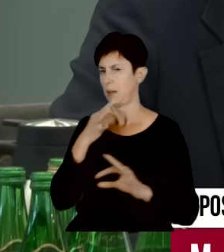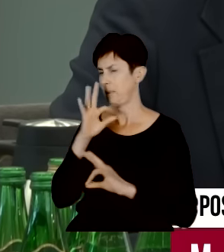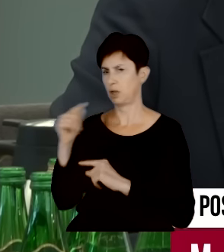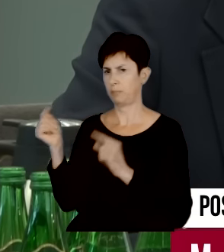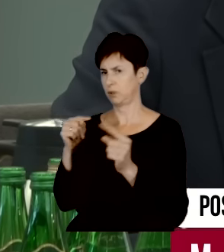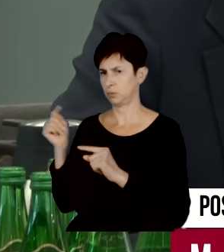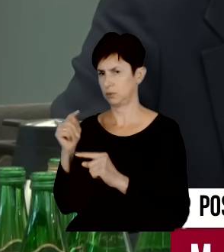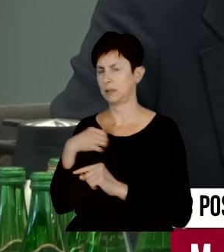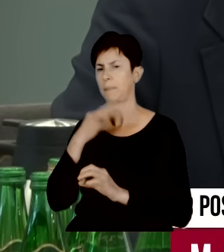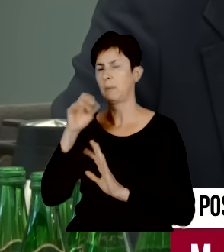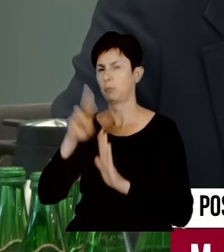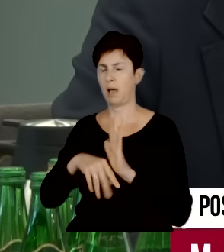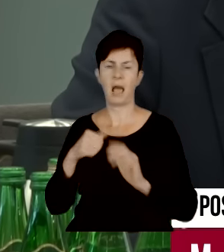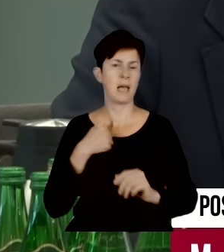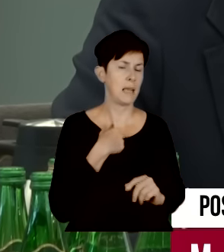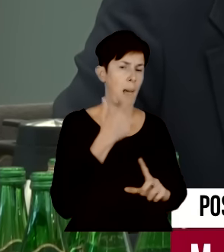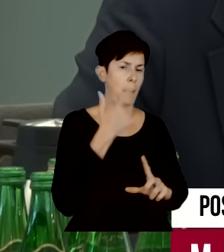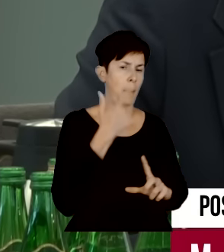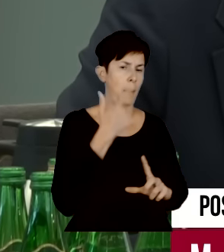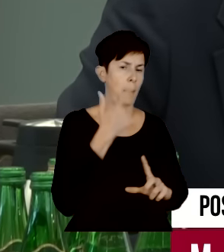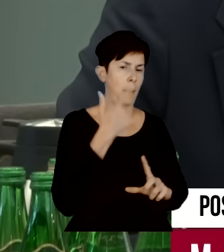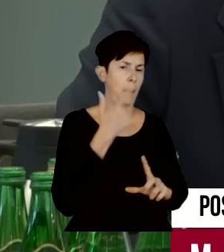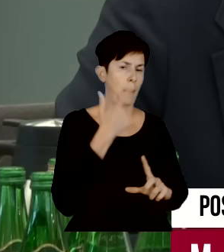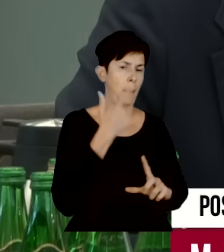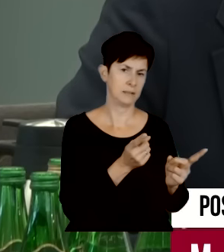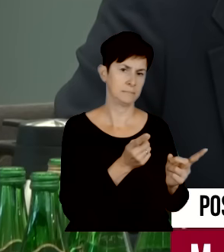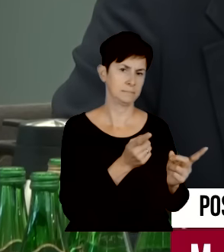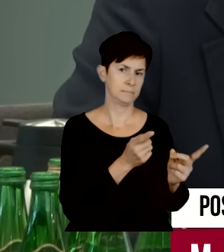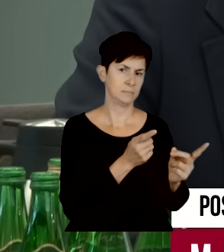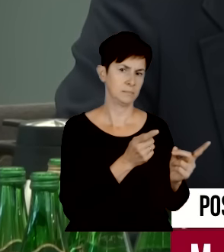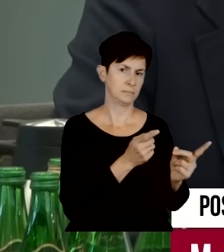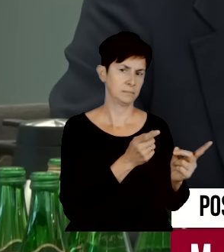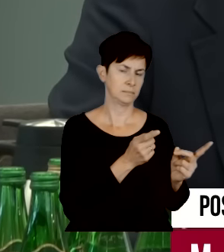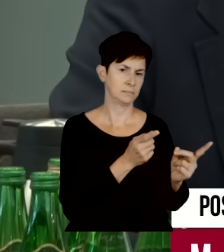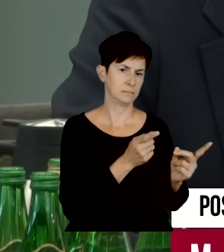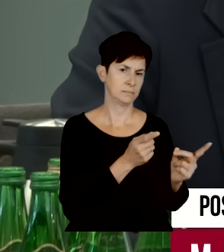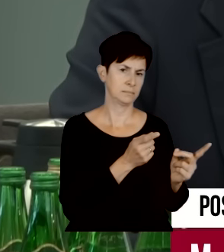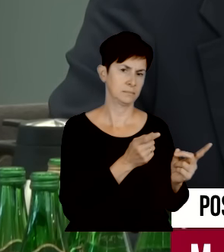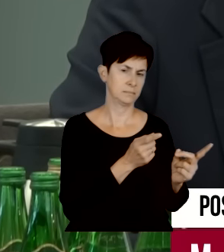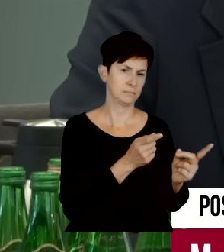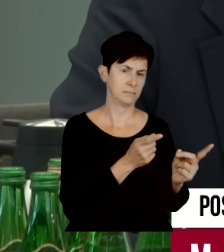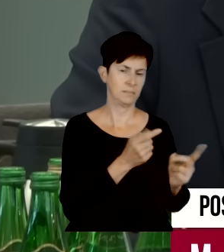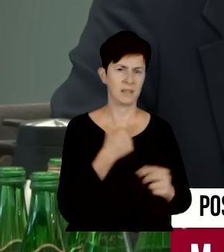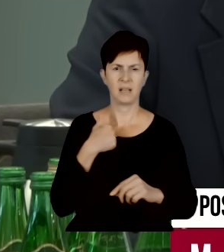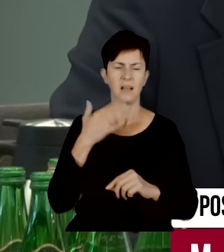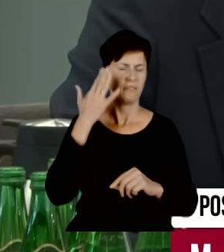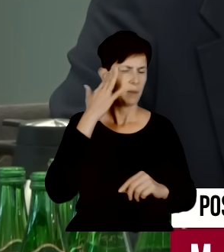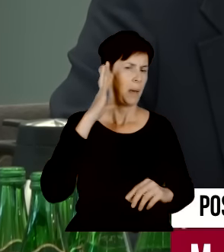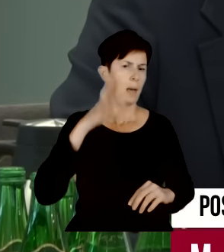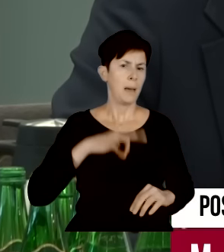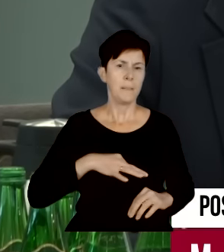pamiętam ja pamiętam to zupełnie inaczej panią poseł to może troszeczkę